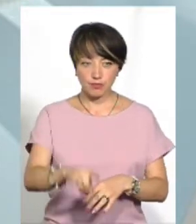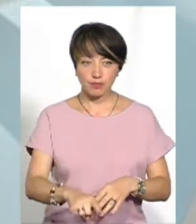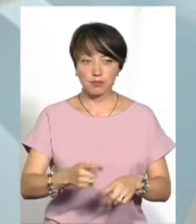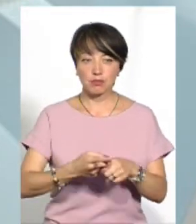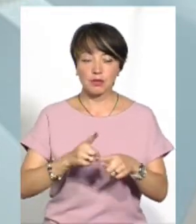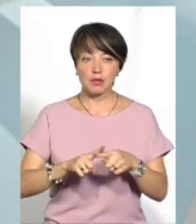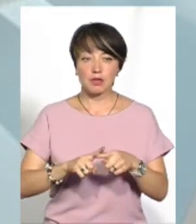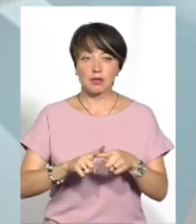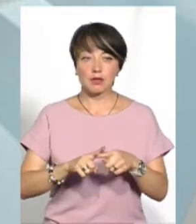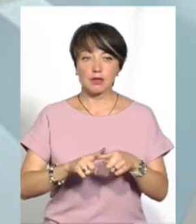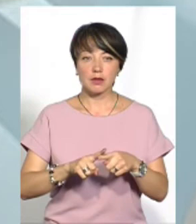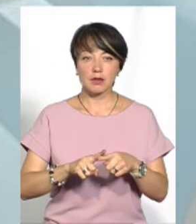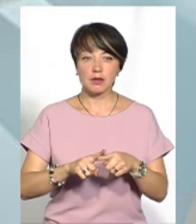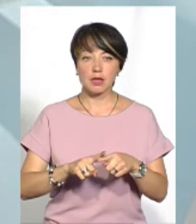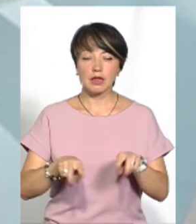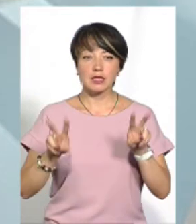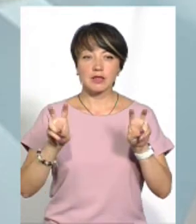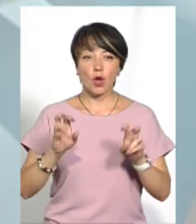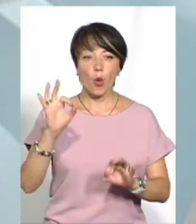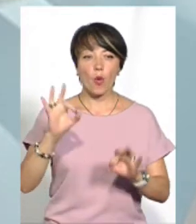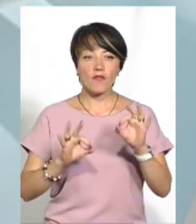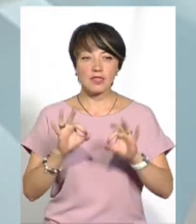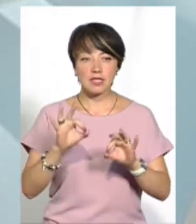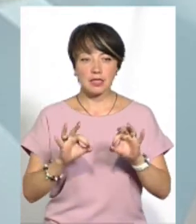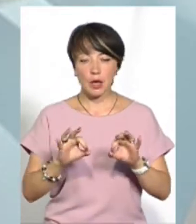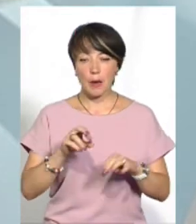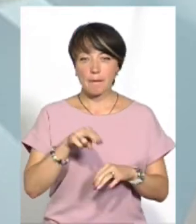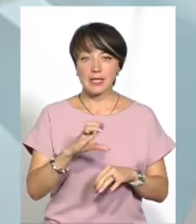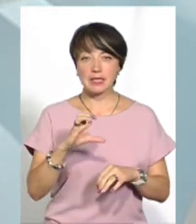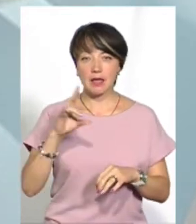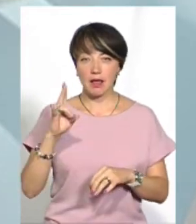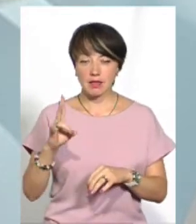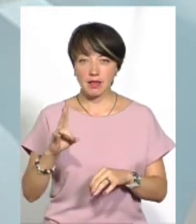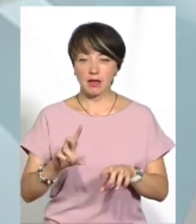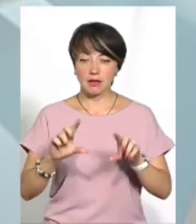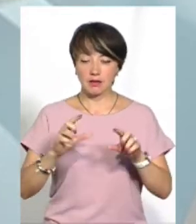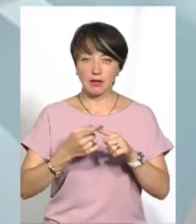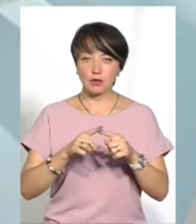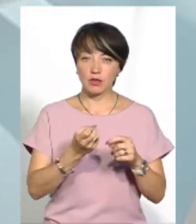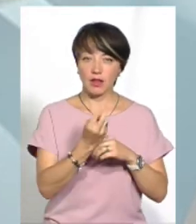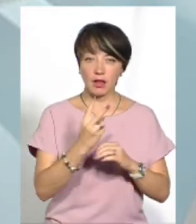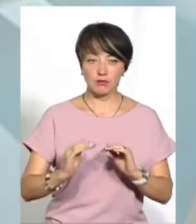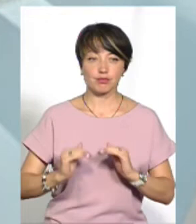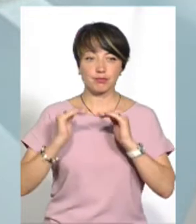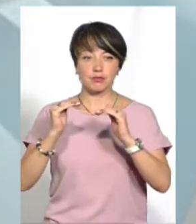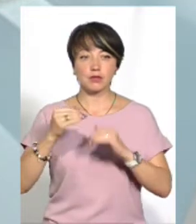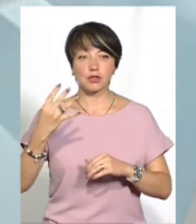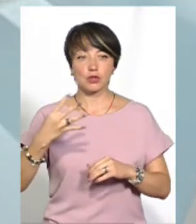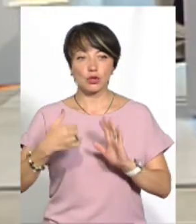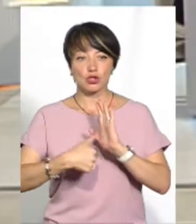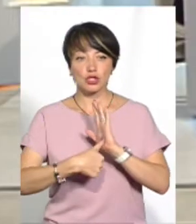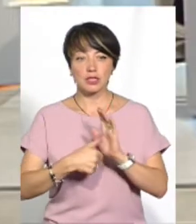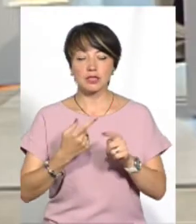він в аеропортах називається коефіцієнт ПСЕ, нам сьогодні треба з 12 підняти його до